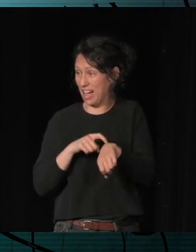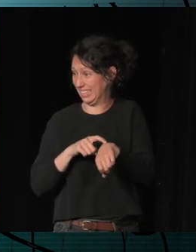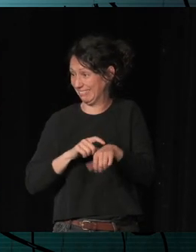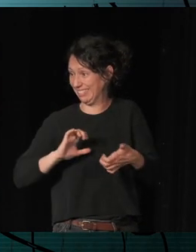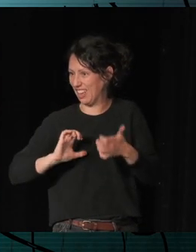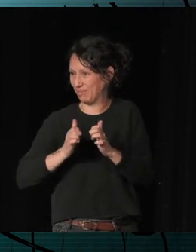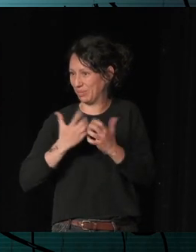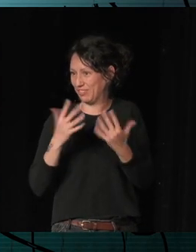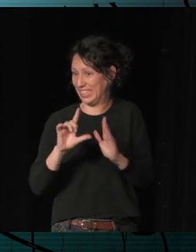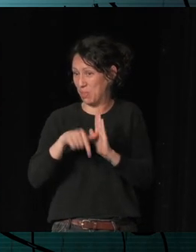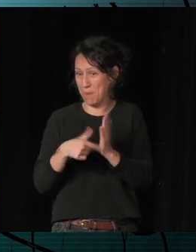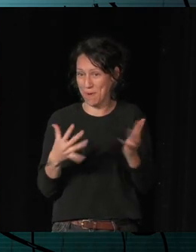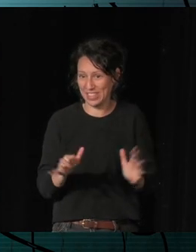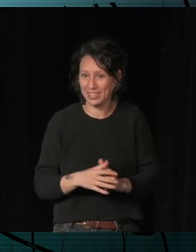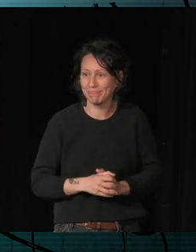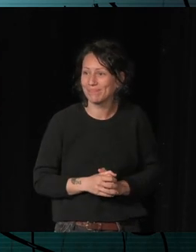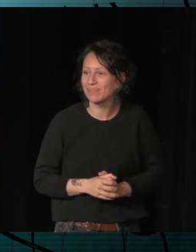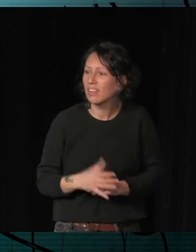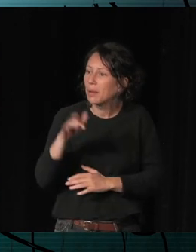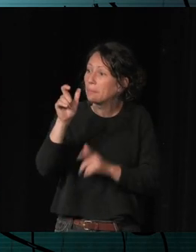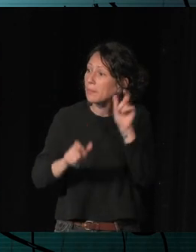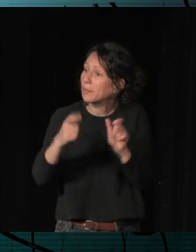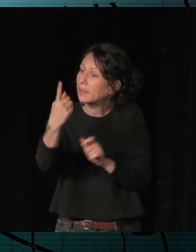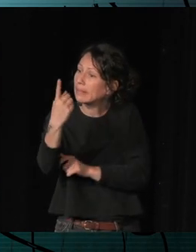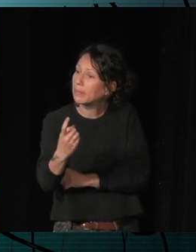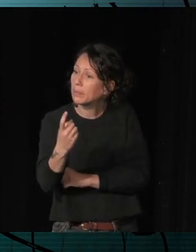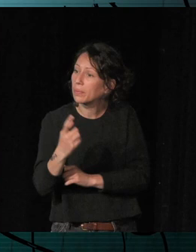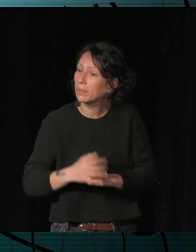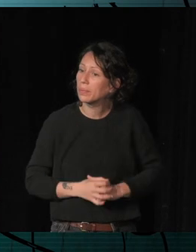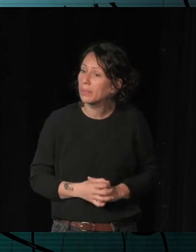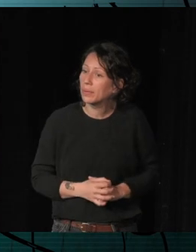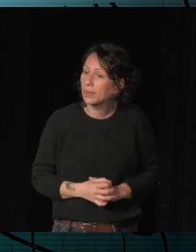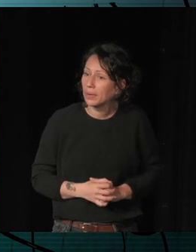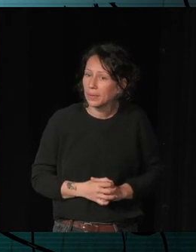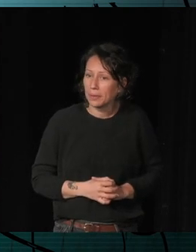question demi-heure est-ce qu'il y a une question dans le public